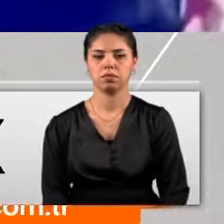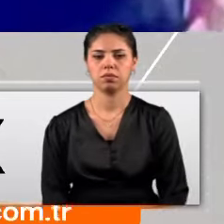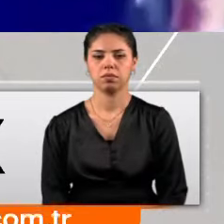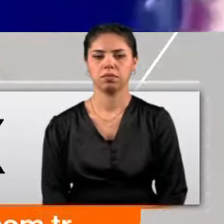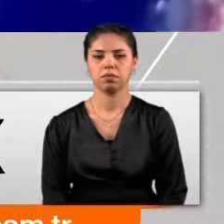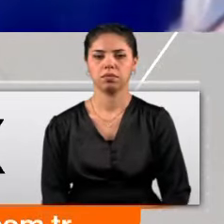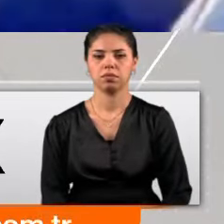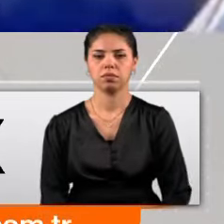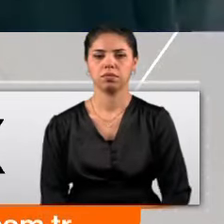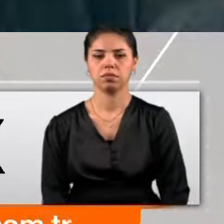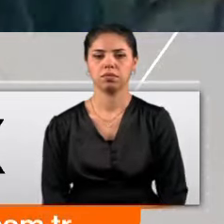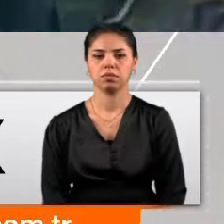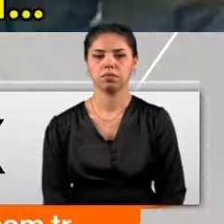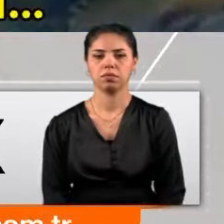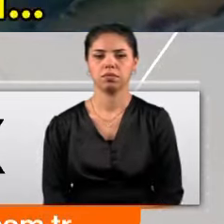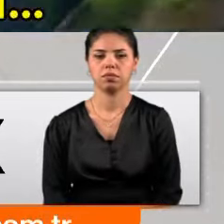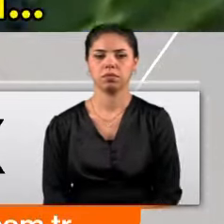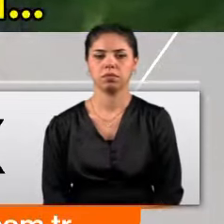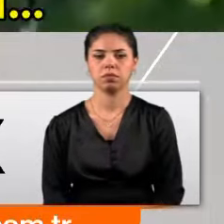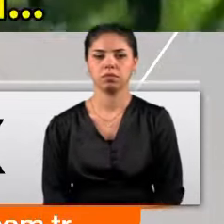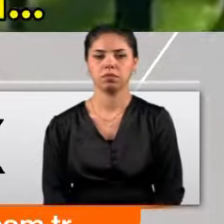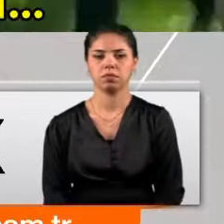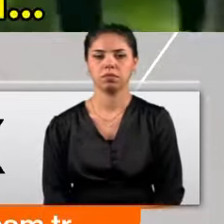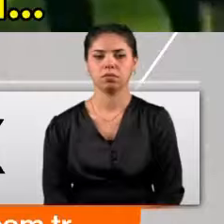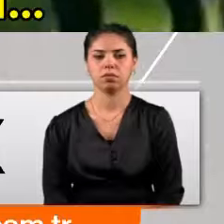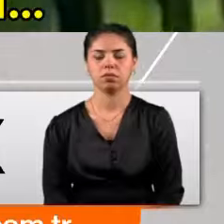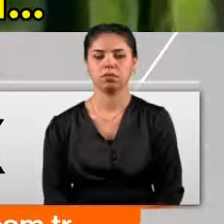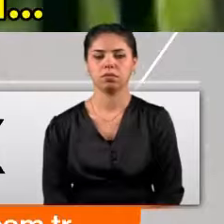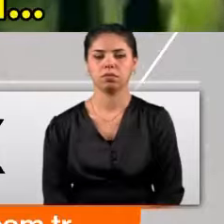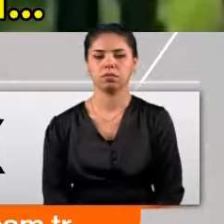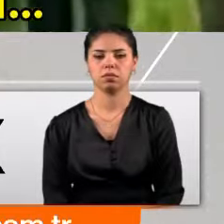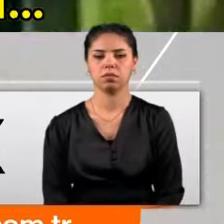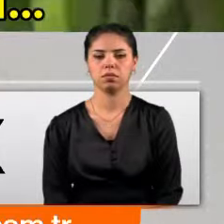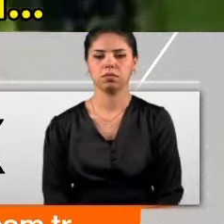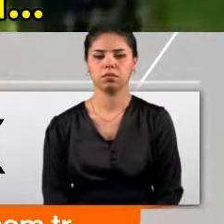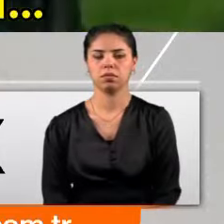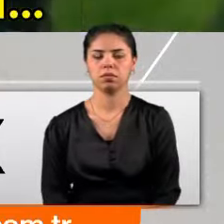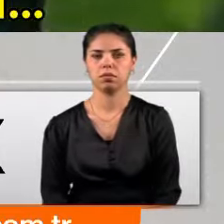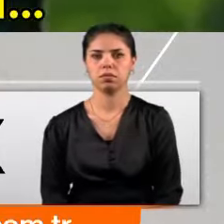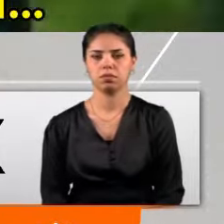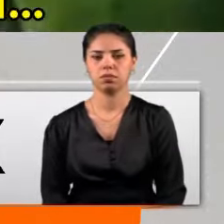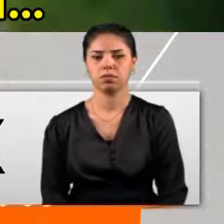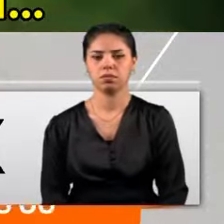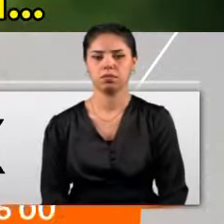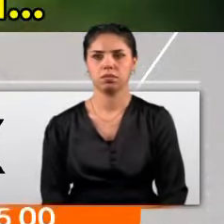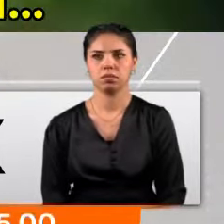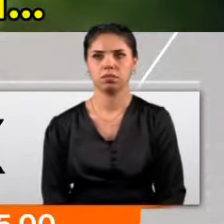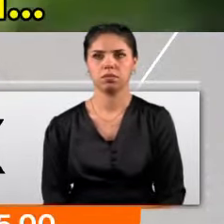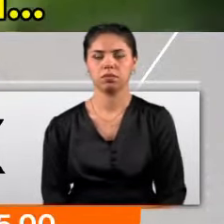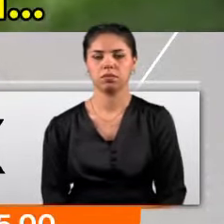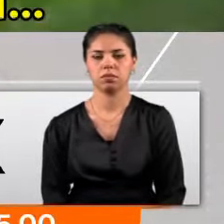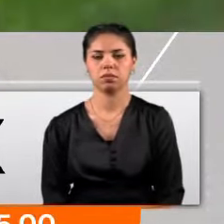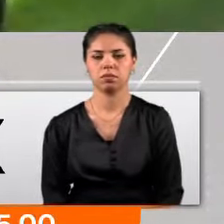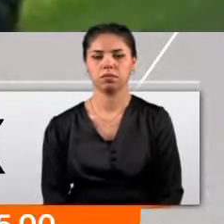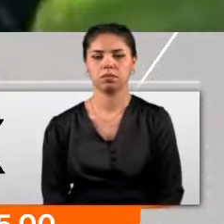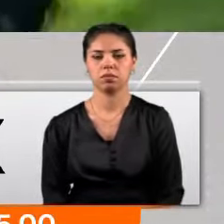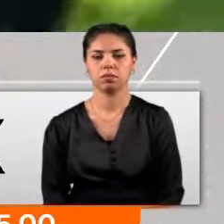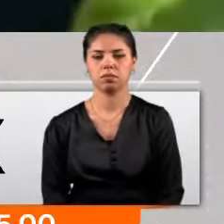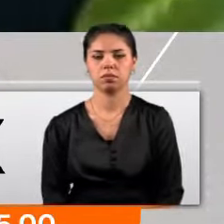Gerçekten yani hani Türkiye'deki mahkemeleri değil de bu Amerika'da filmlerde mahkemeleri görüyorsun ya şeyleri, hapishaneleri